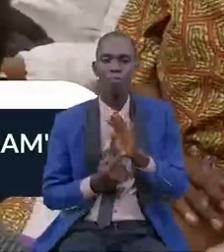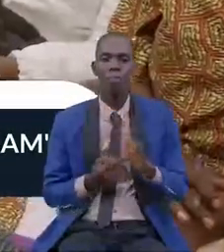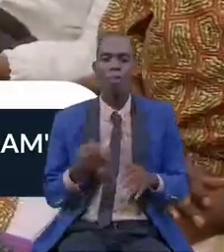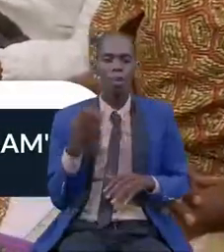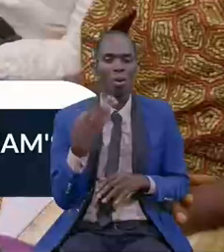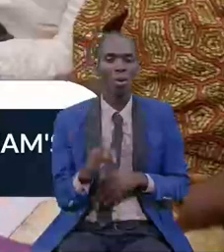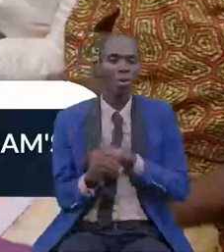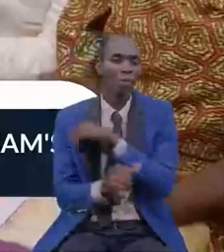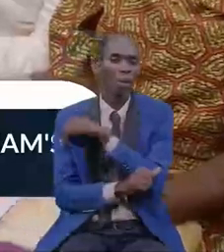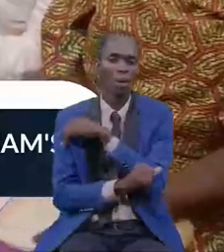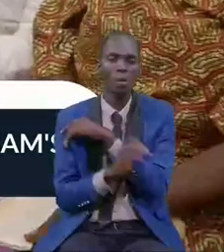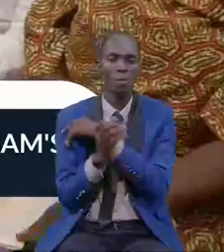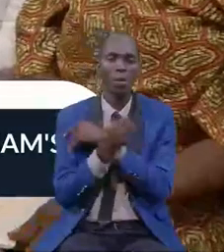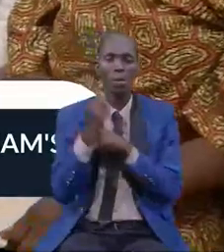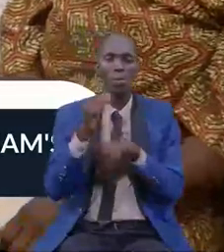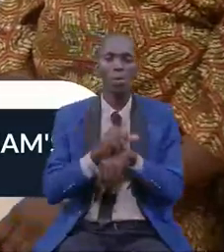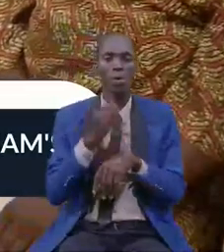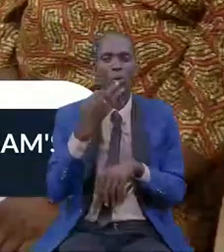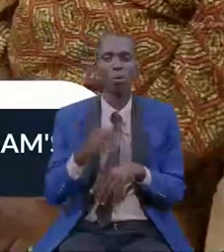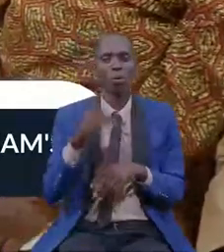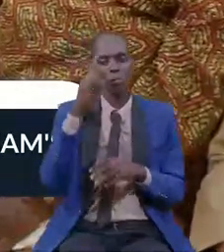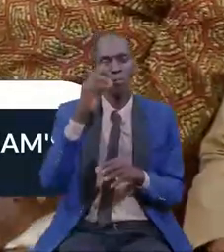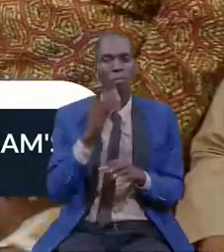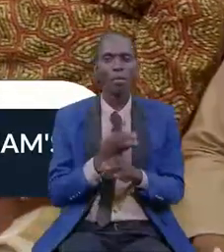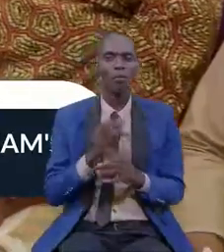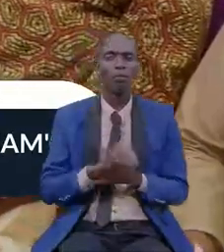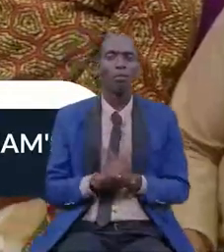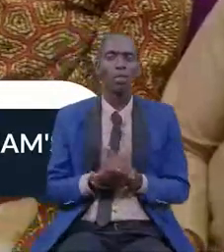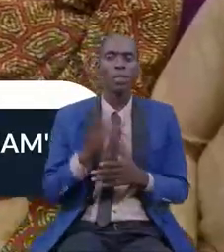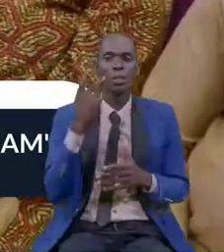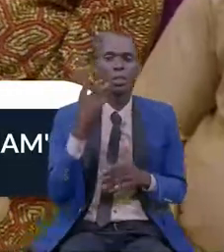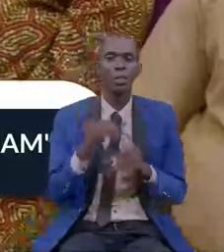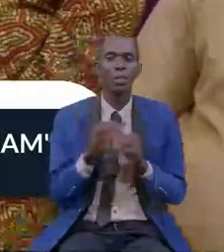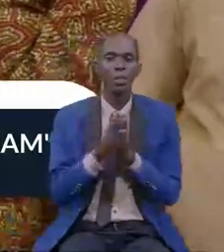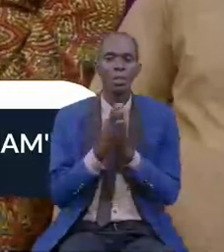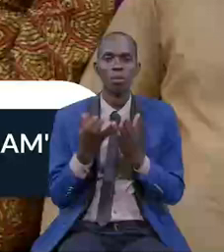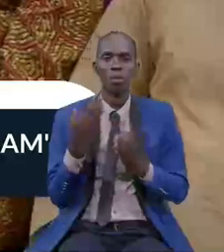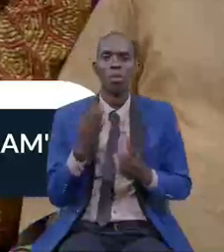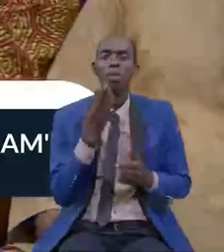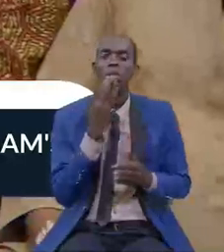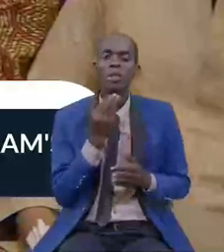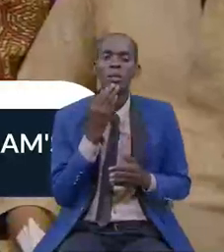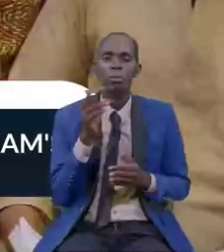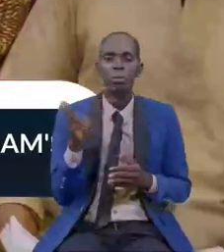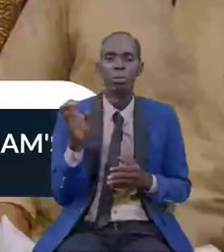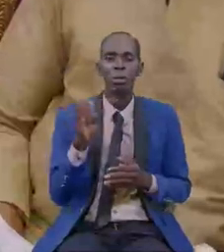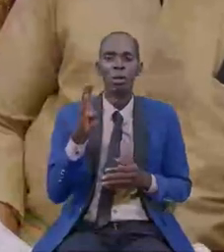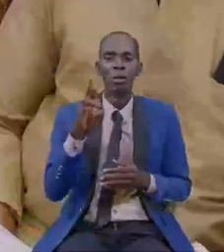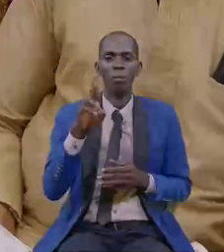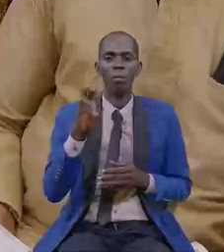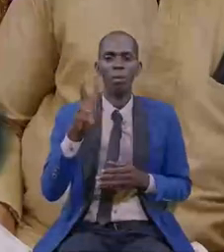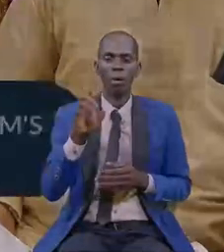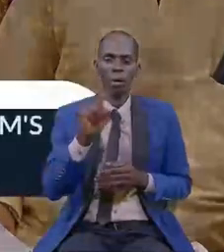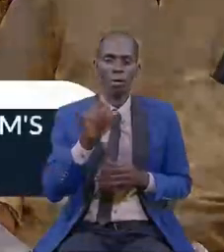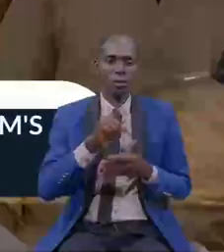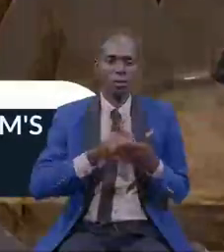foi ou l'œuvre de foi d'Abraham regardez Hébreux 11 Hébreux